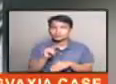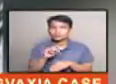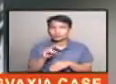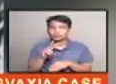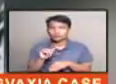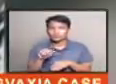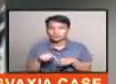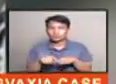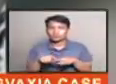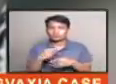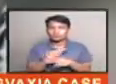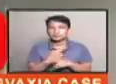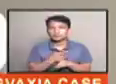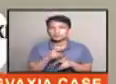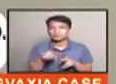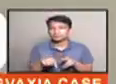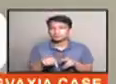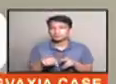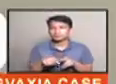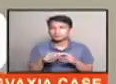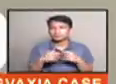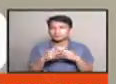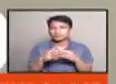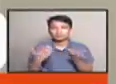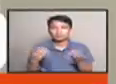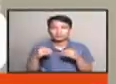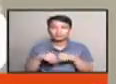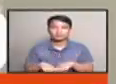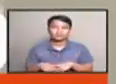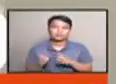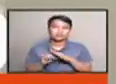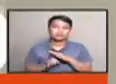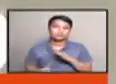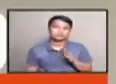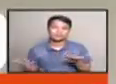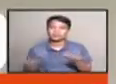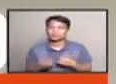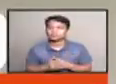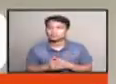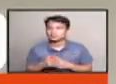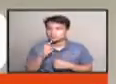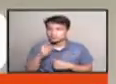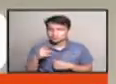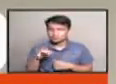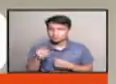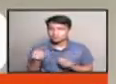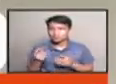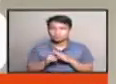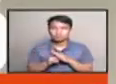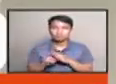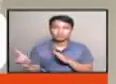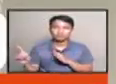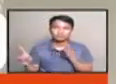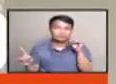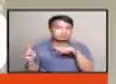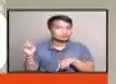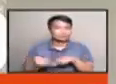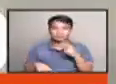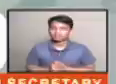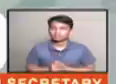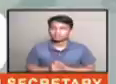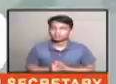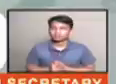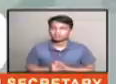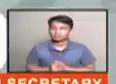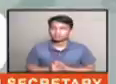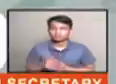usapang pagpapagawa ng nasirang sasakyan tila naglahong parang bula. Pati si Kagawad wannabe, hindi na